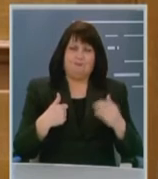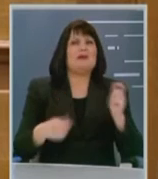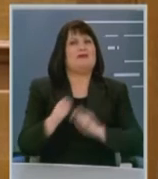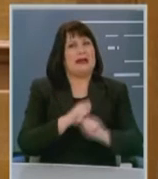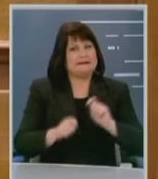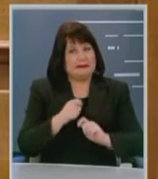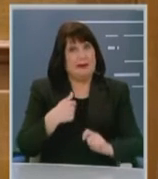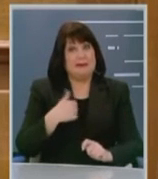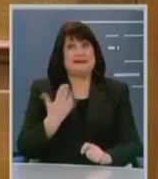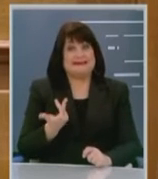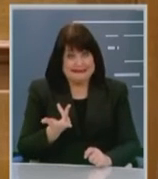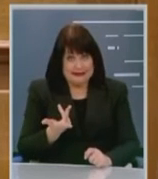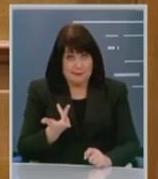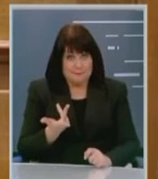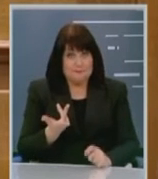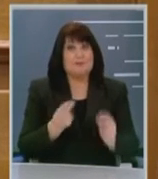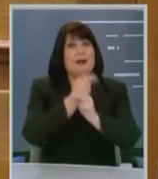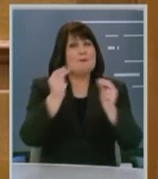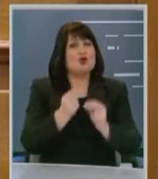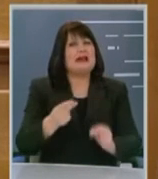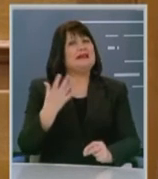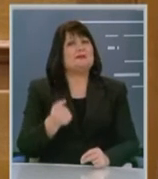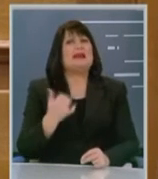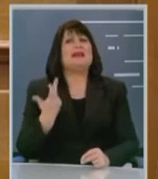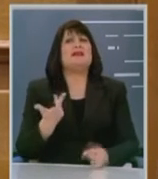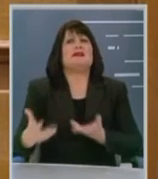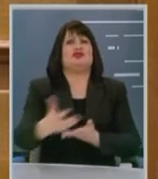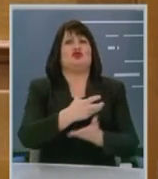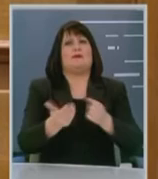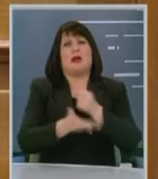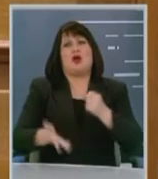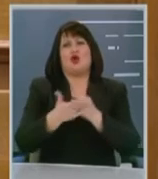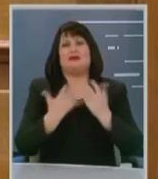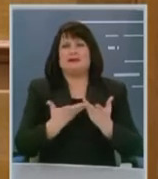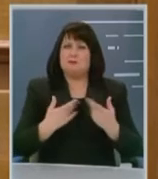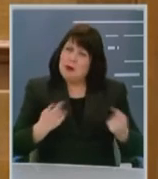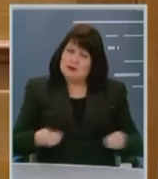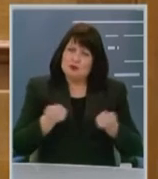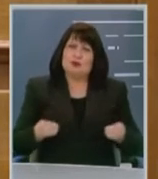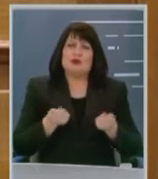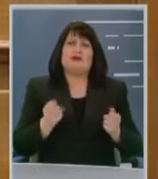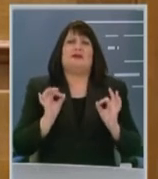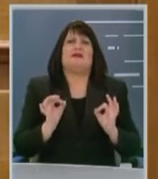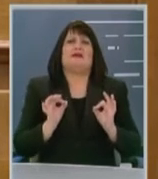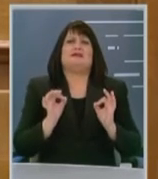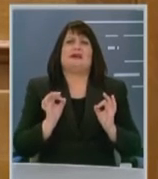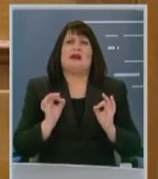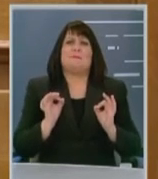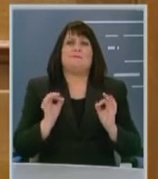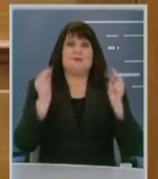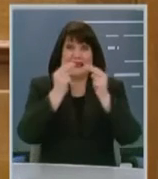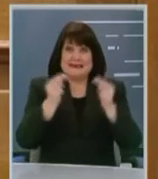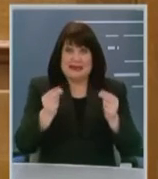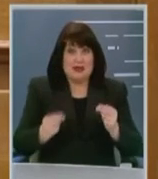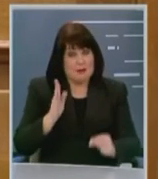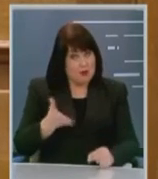θεσπίσαμε και τι επιπτώσεις έχει στο εισόδημα των αγροτών, χρησιμοποιώντας βεβαίως τα στοιχεία που μπορώ